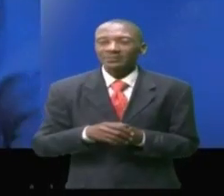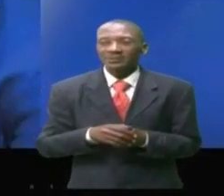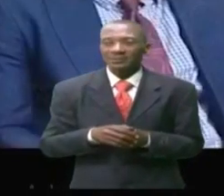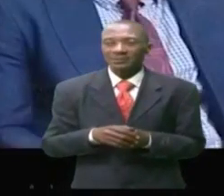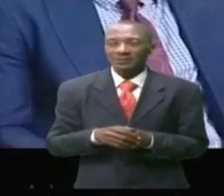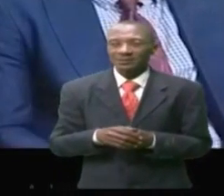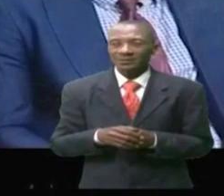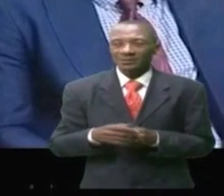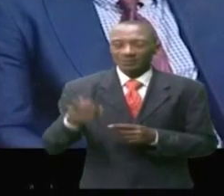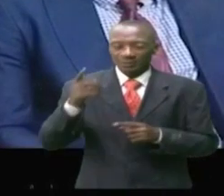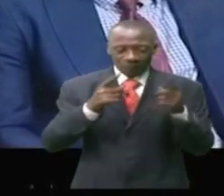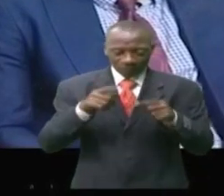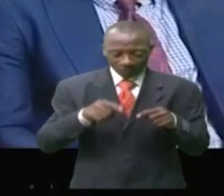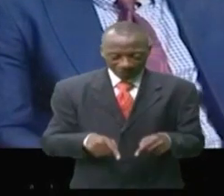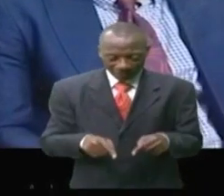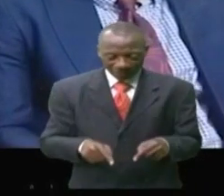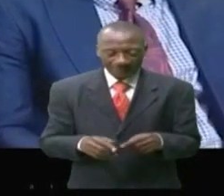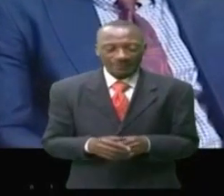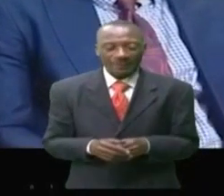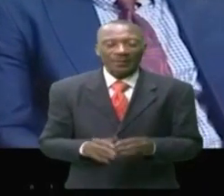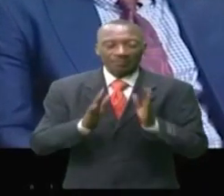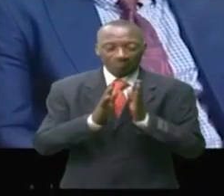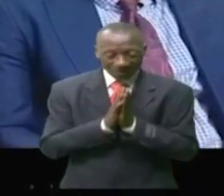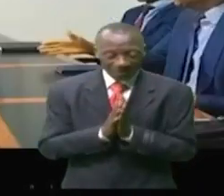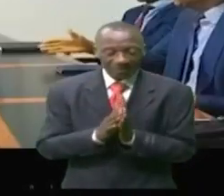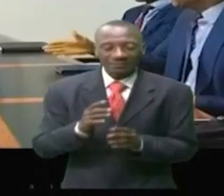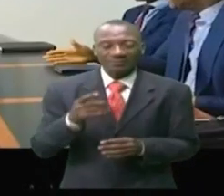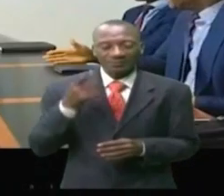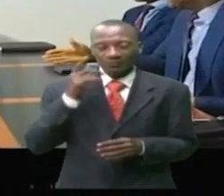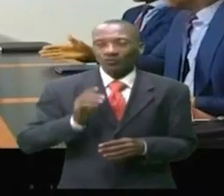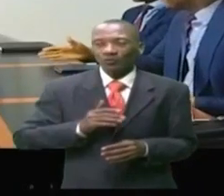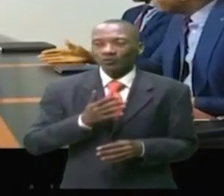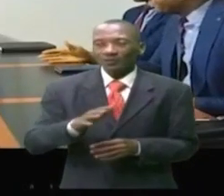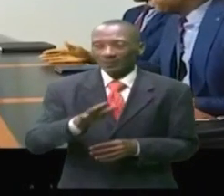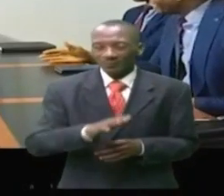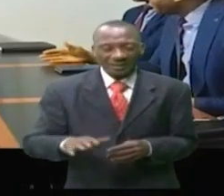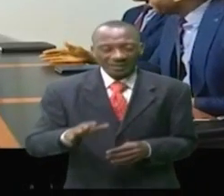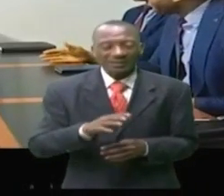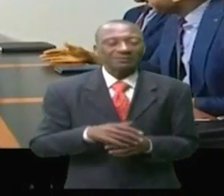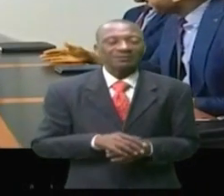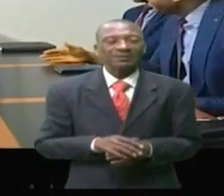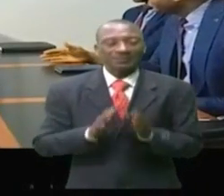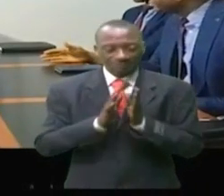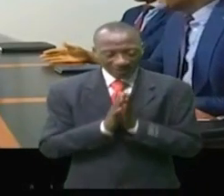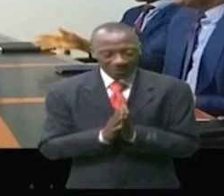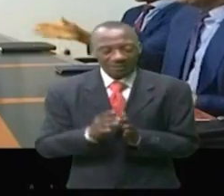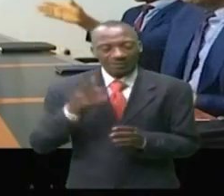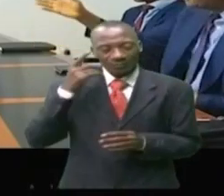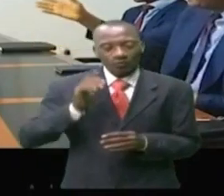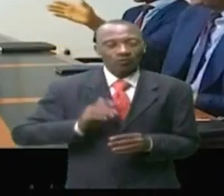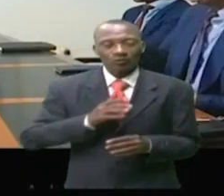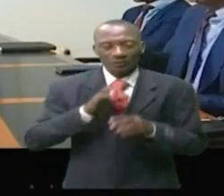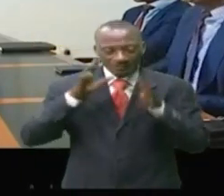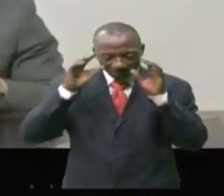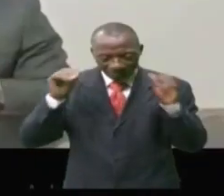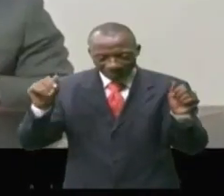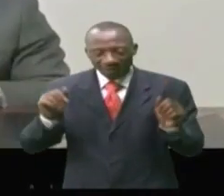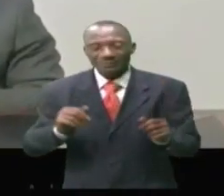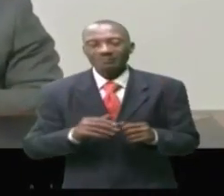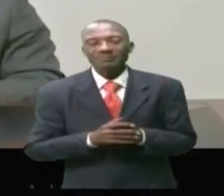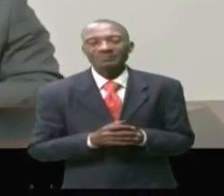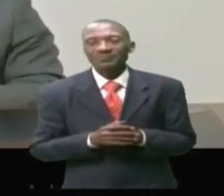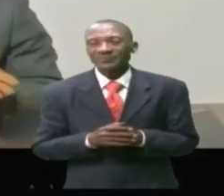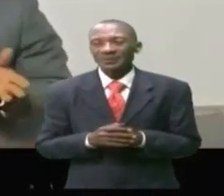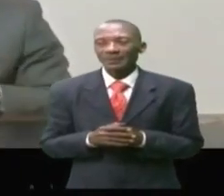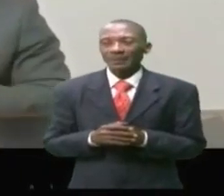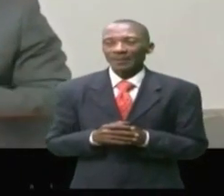cas de figure, les diplomates congolais en poste à Abidjan a échangé avec les hommes de Dieu de la République démocratique du Congo regroupés